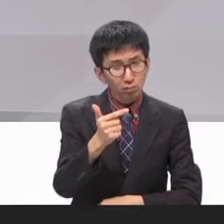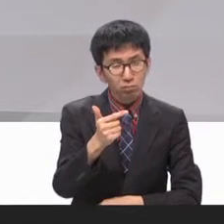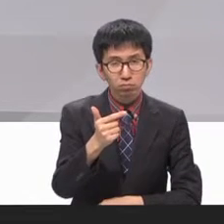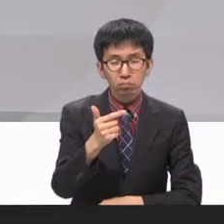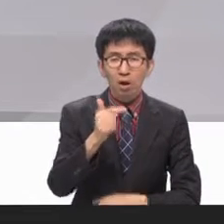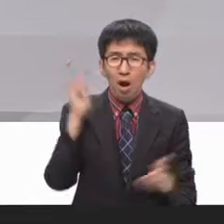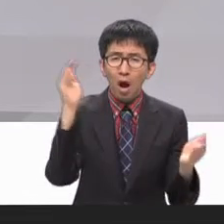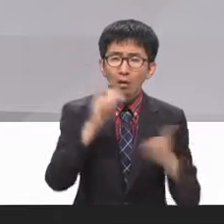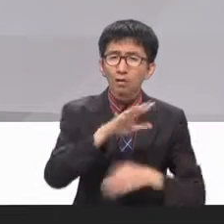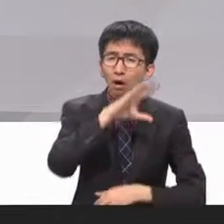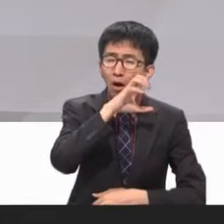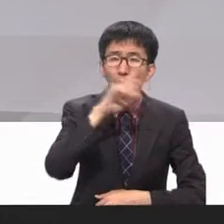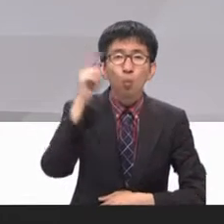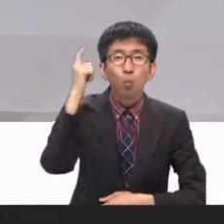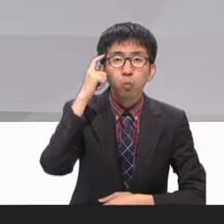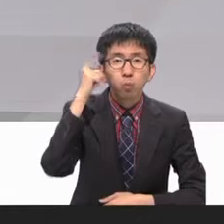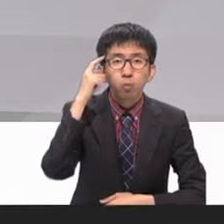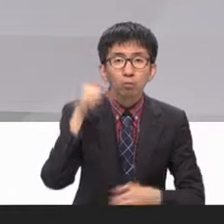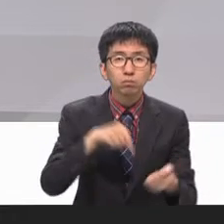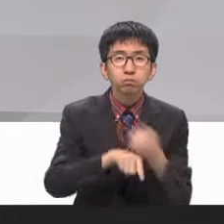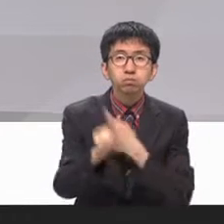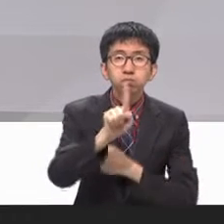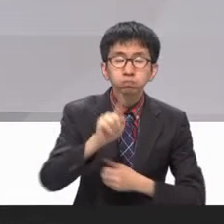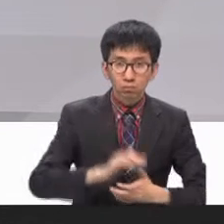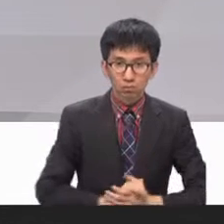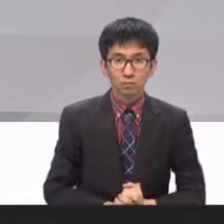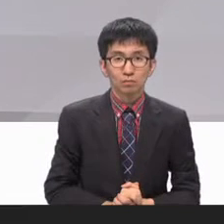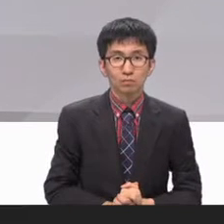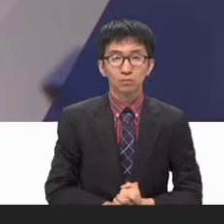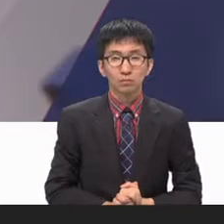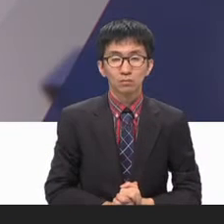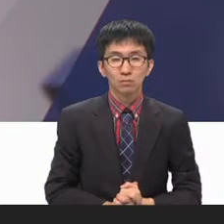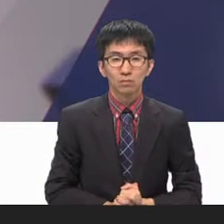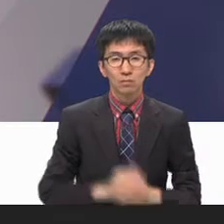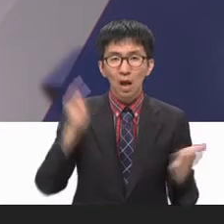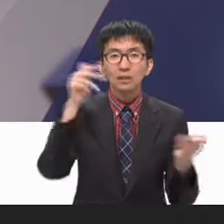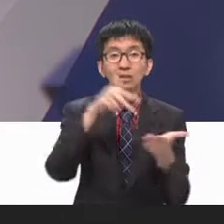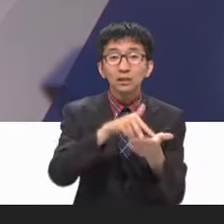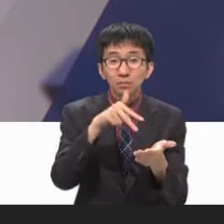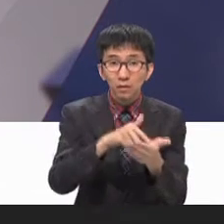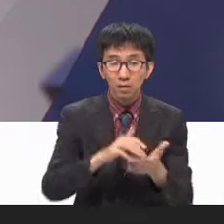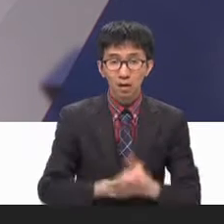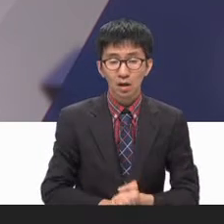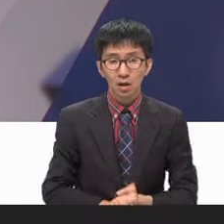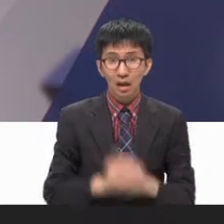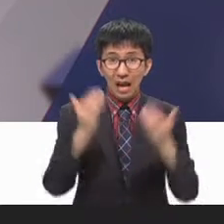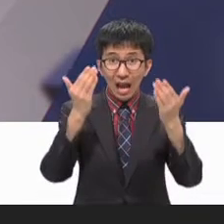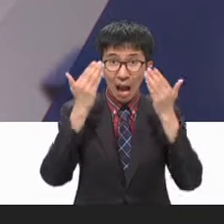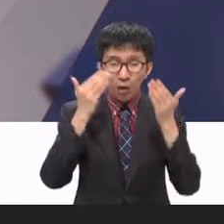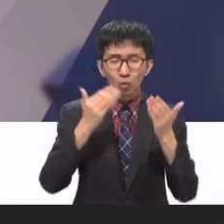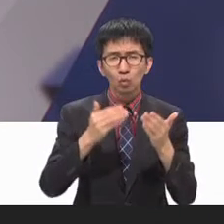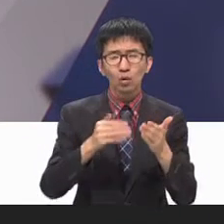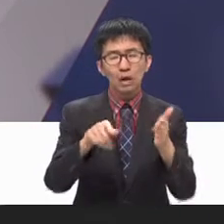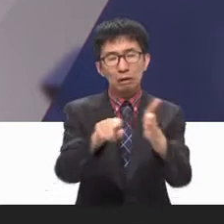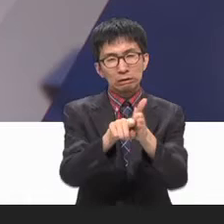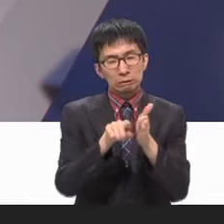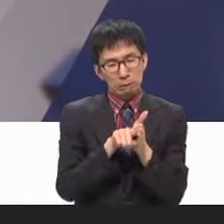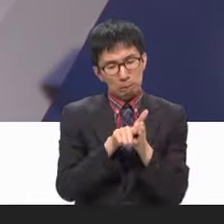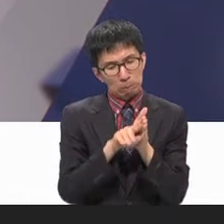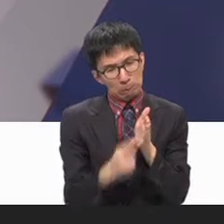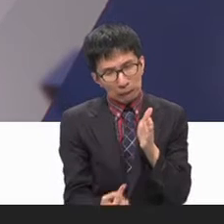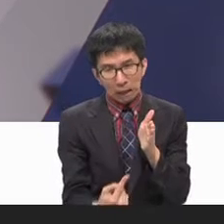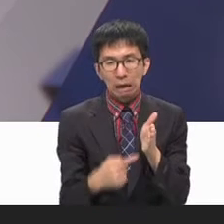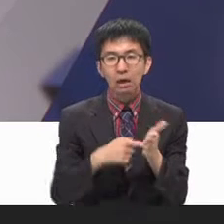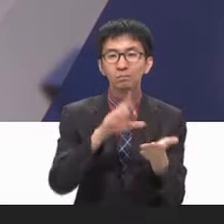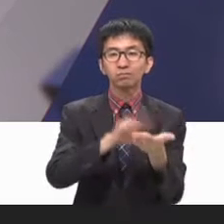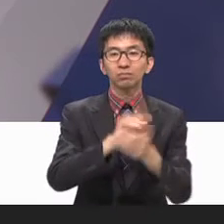학생들의 이렇게까지 반발하는 가장 큰 이유는 뭘까요 4 학생들은 일단 학교가 신뢰를 저버렸다 는 것을 가장